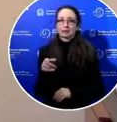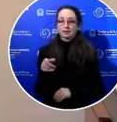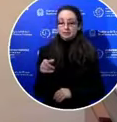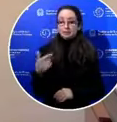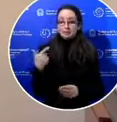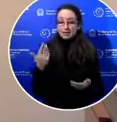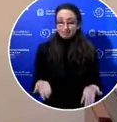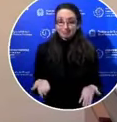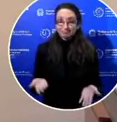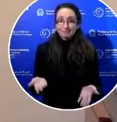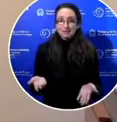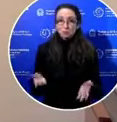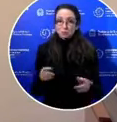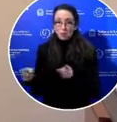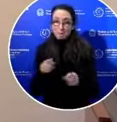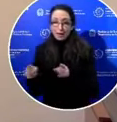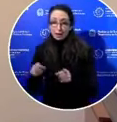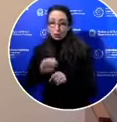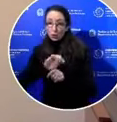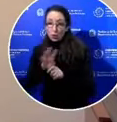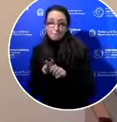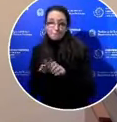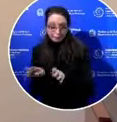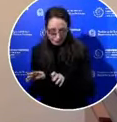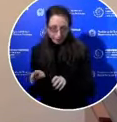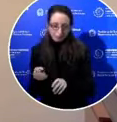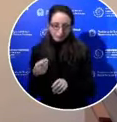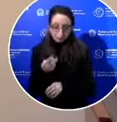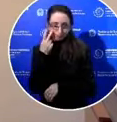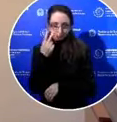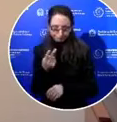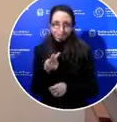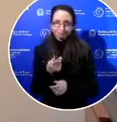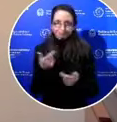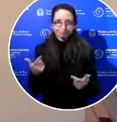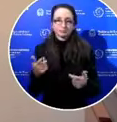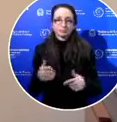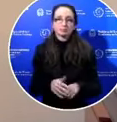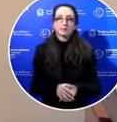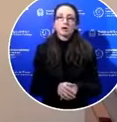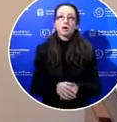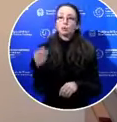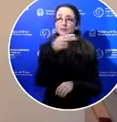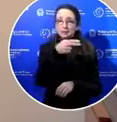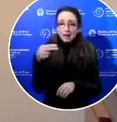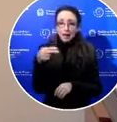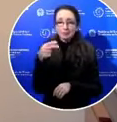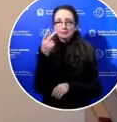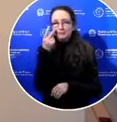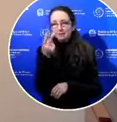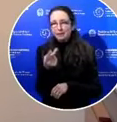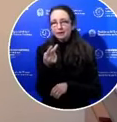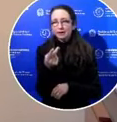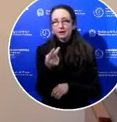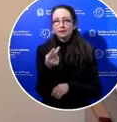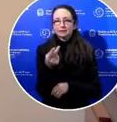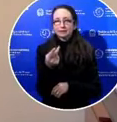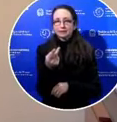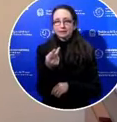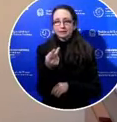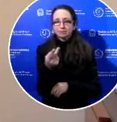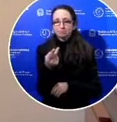pandemica. Queste giornate innanzitutto enfatizzano la necessità di uno sforzo corale che coinvolga l'intero